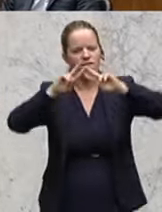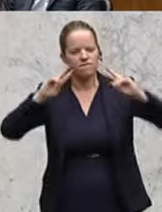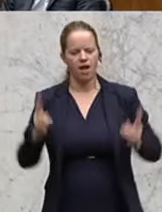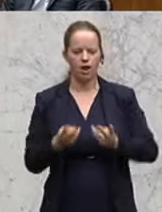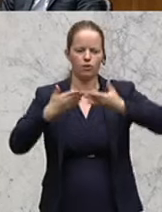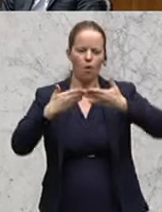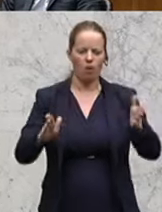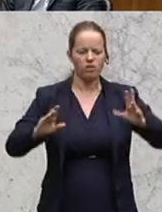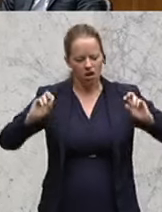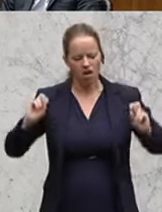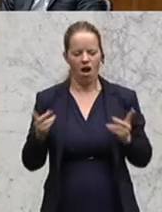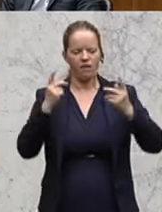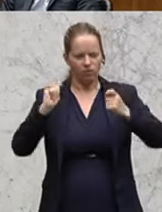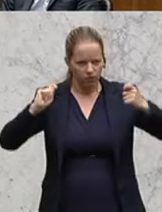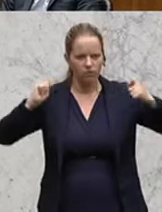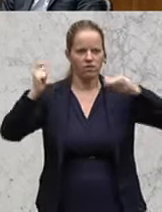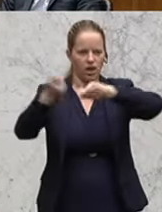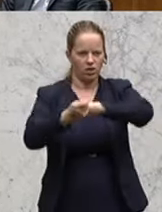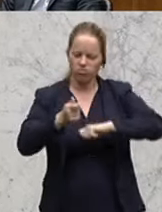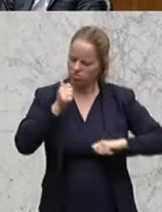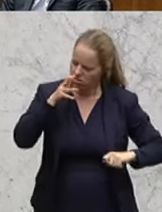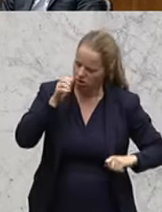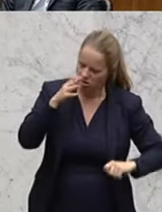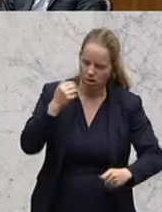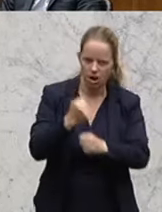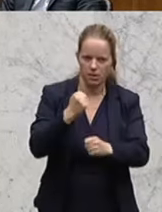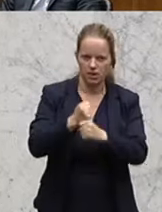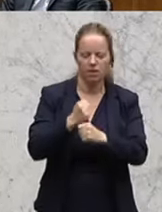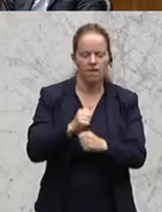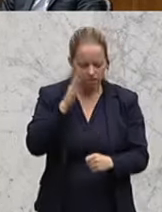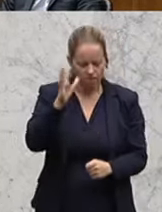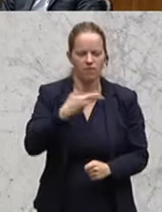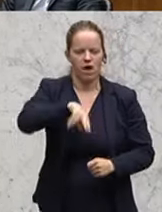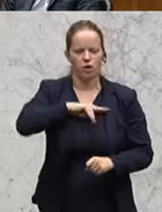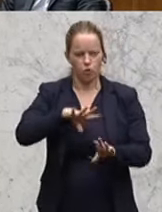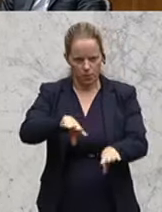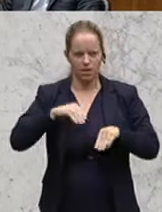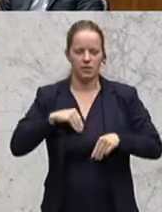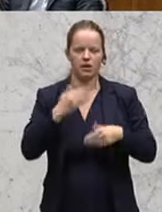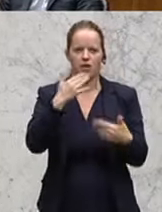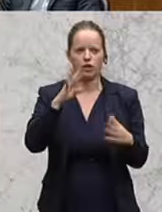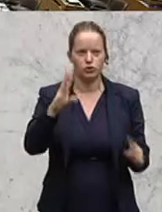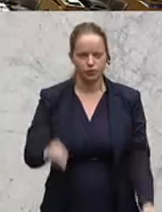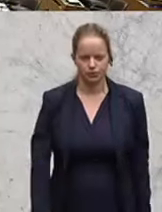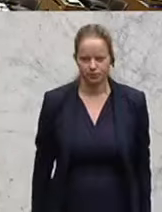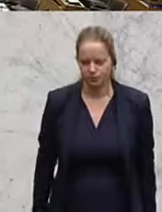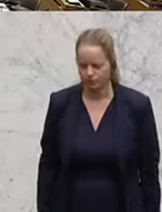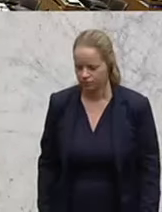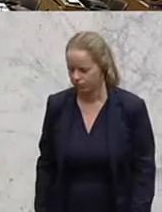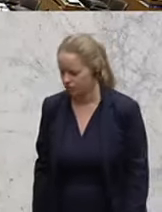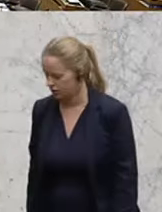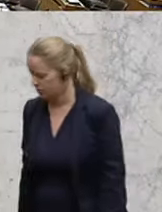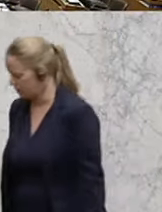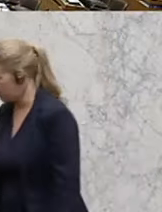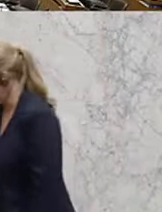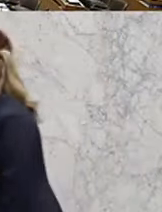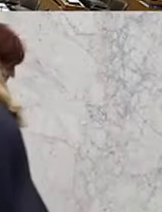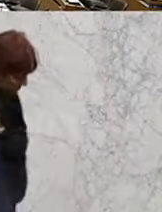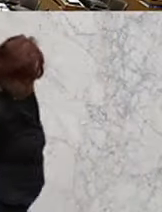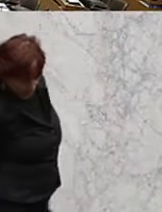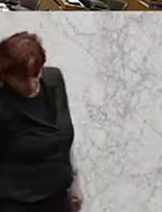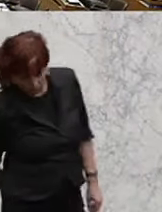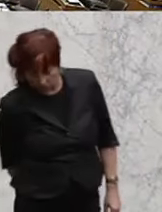Daran arbeiten wir jeden Tag. Und da sind wir auch bereit, Verantwortung zu übernehmen. Dankeschön. Es könne so nicht